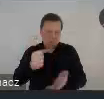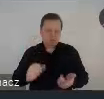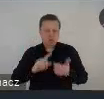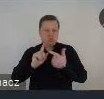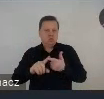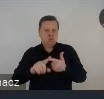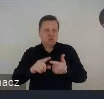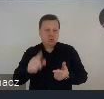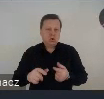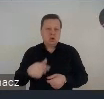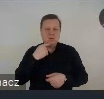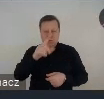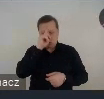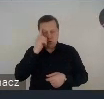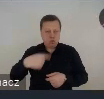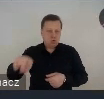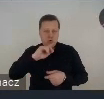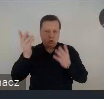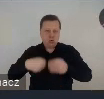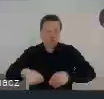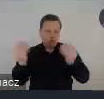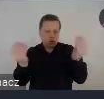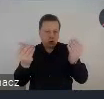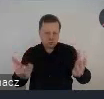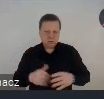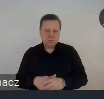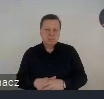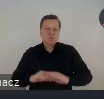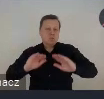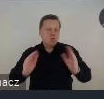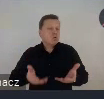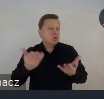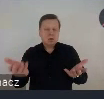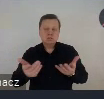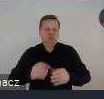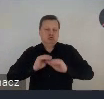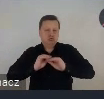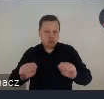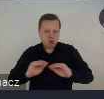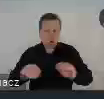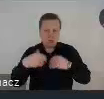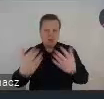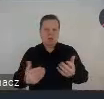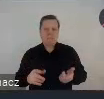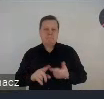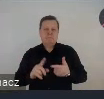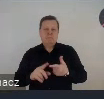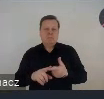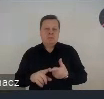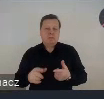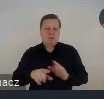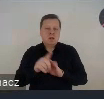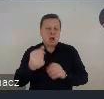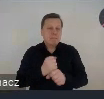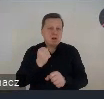rozwój zasobów kapitału ludzkiego i społecznego, czyli w praktyce wszystko, co się wiąże ze szkoleniami, zarówno